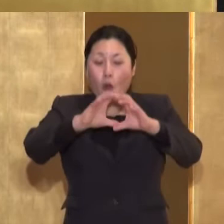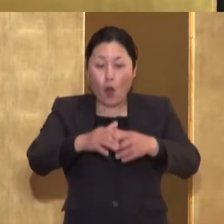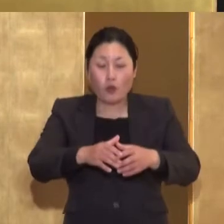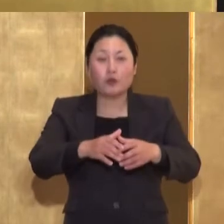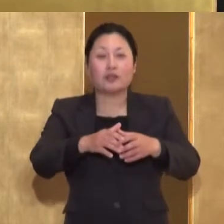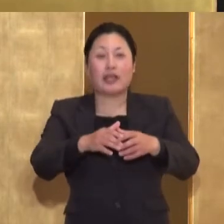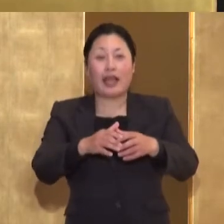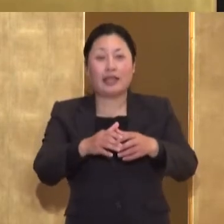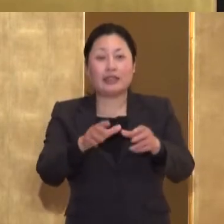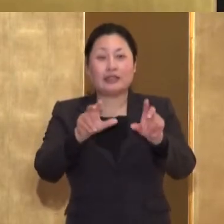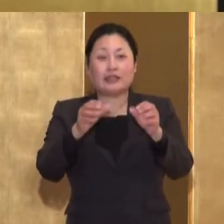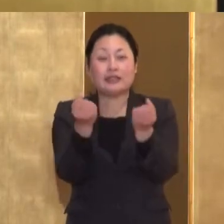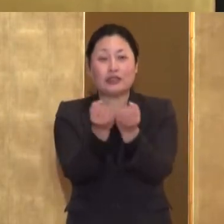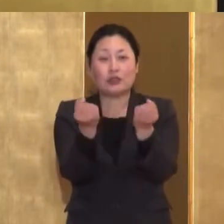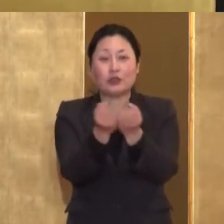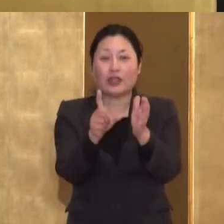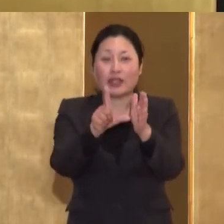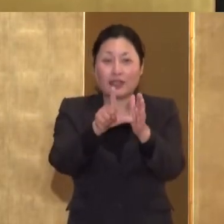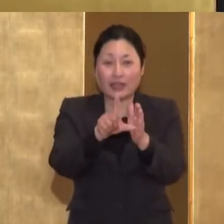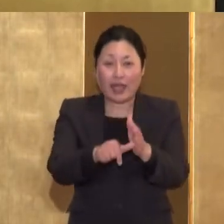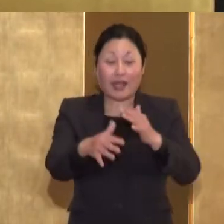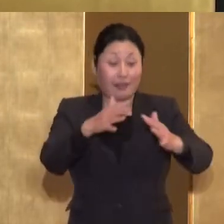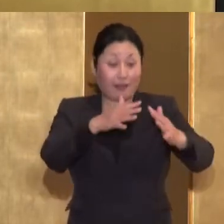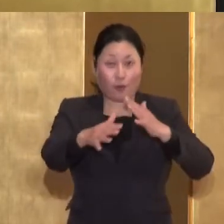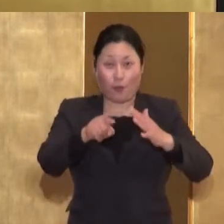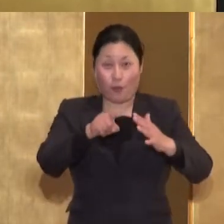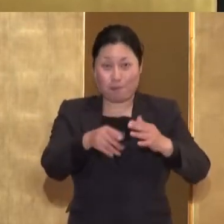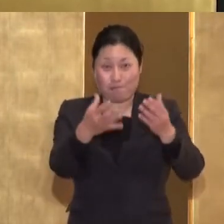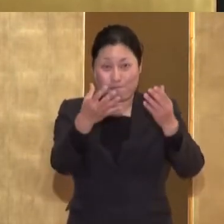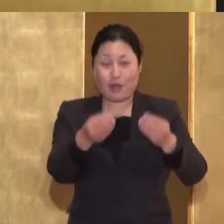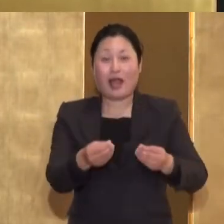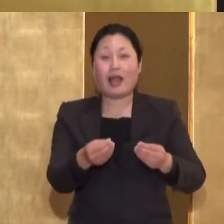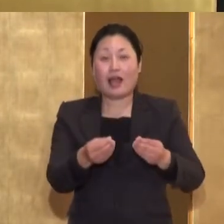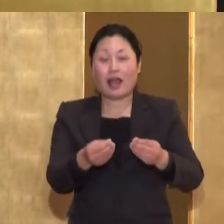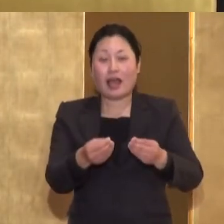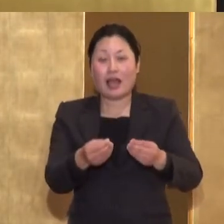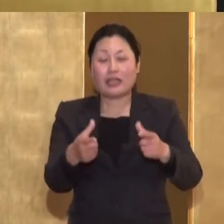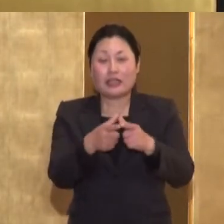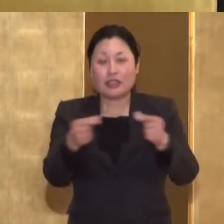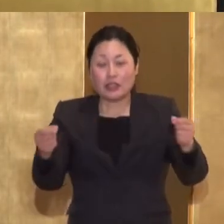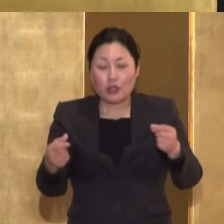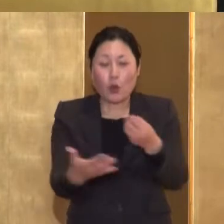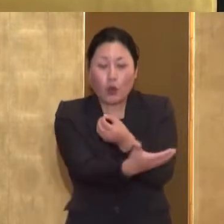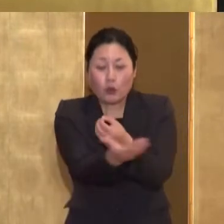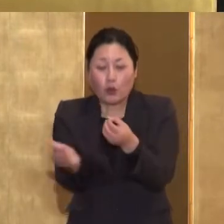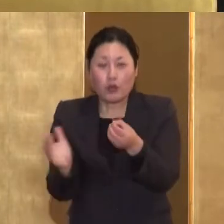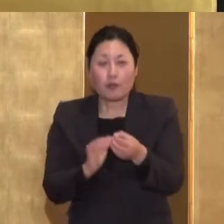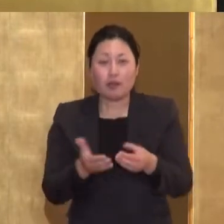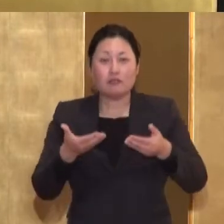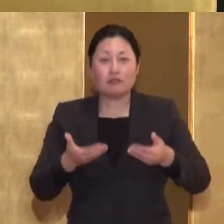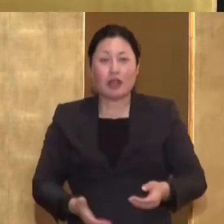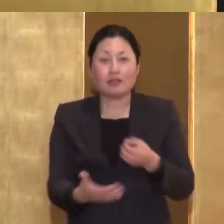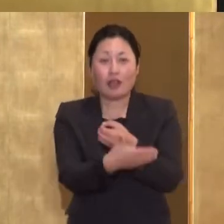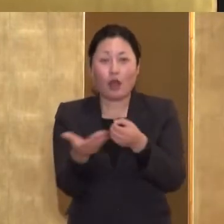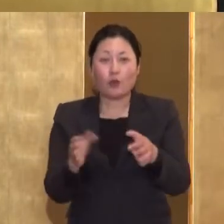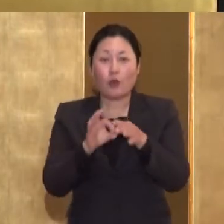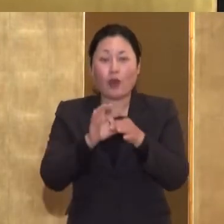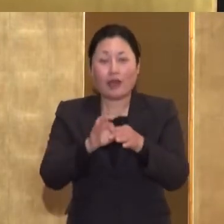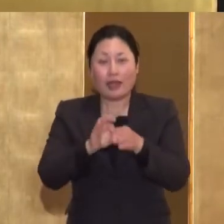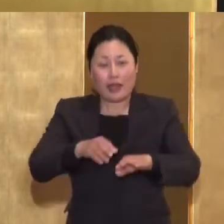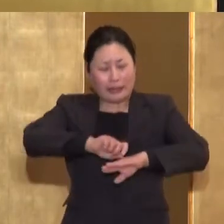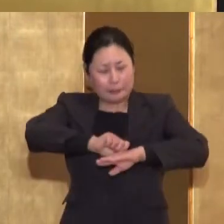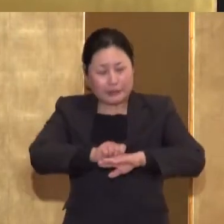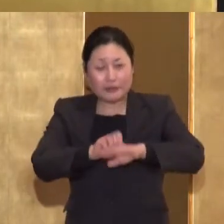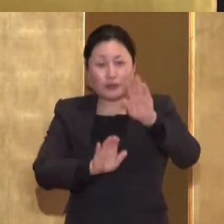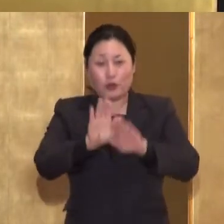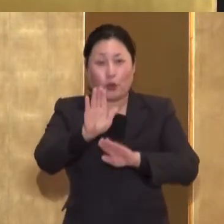序だった冷戦が終わりを告げ、日本を取り巻く安全保障環境は厳しさを増し